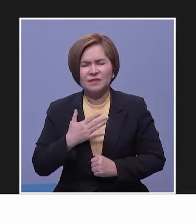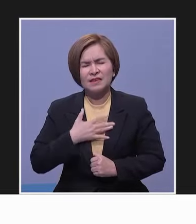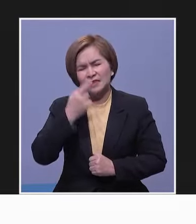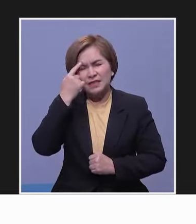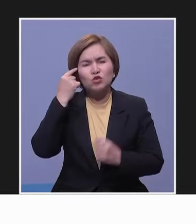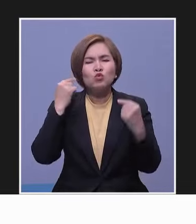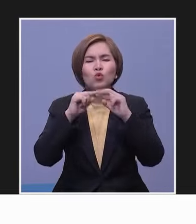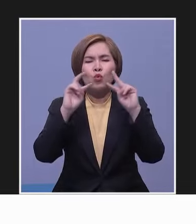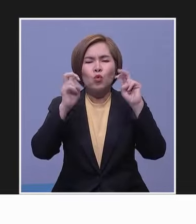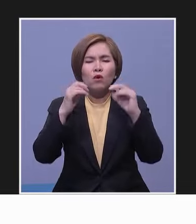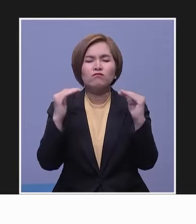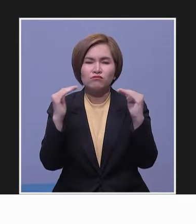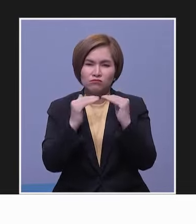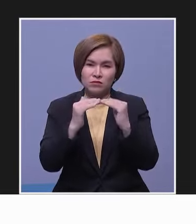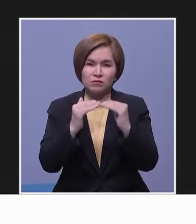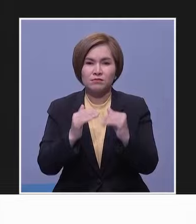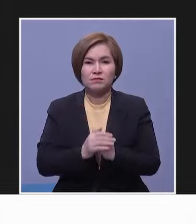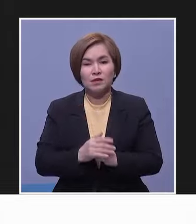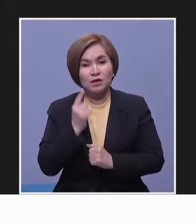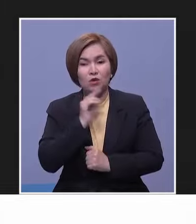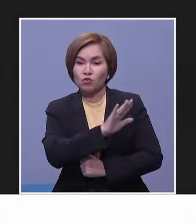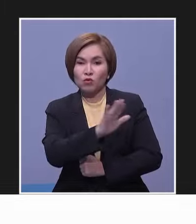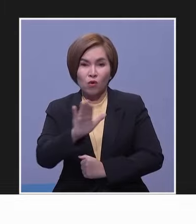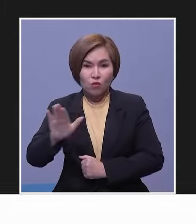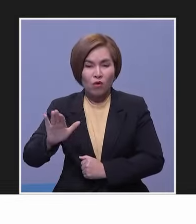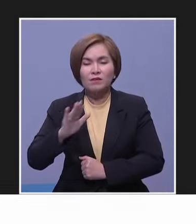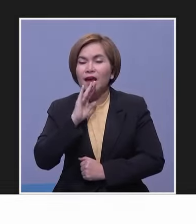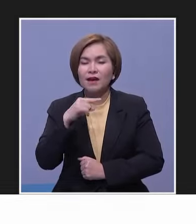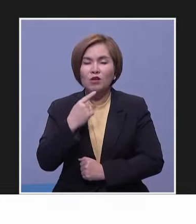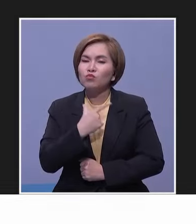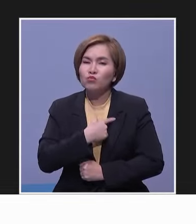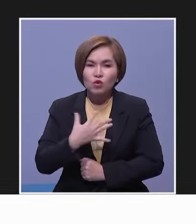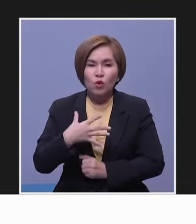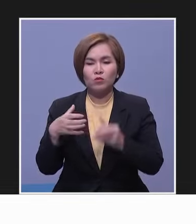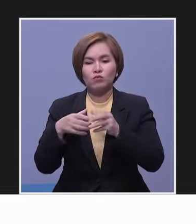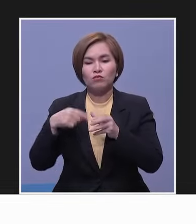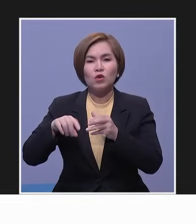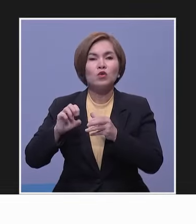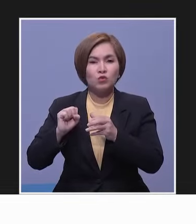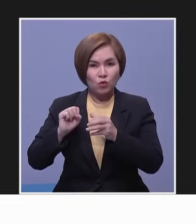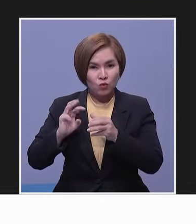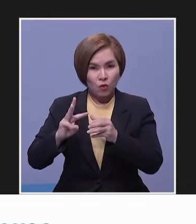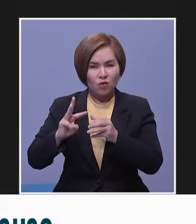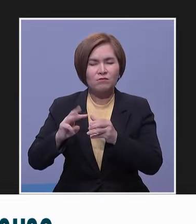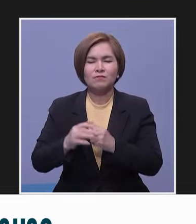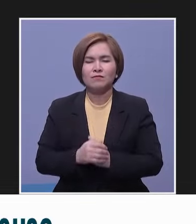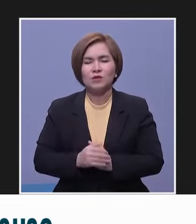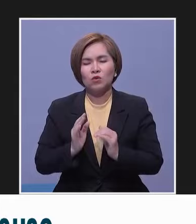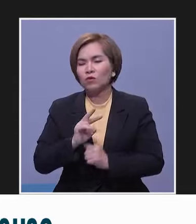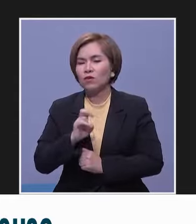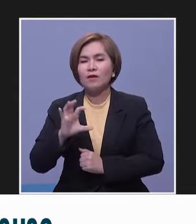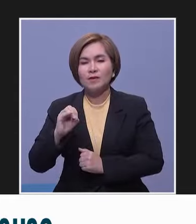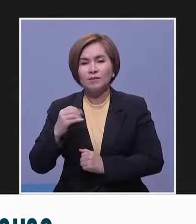ป็นสิทธิ์ของคนที่จะคิดคนที่ไม่ชอบสว.พวกเราเนี่ย250